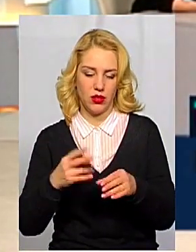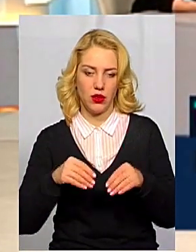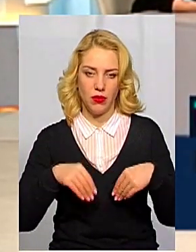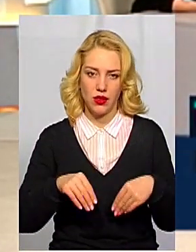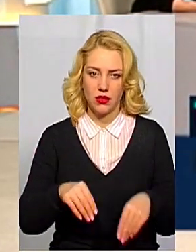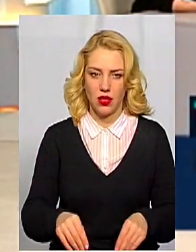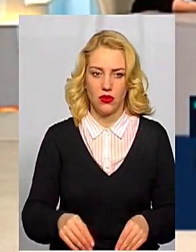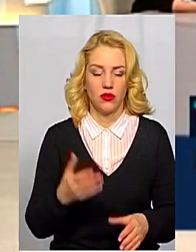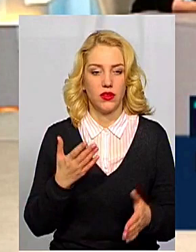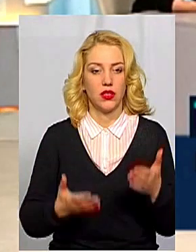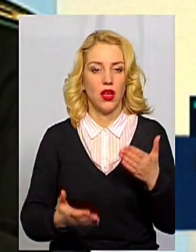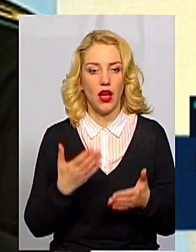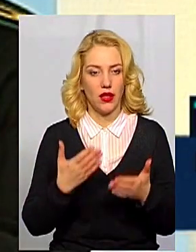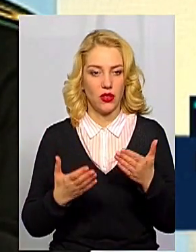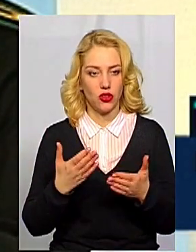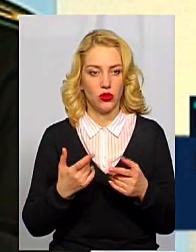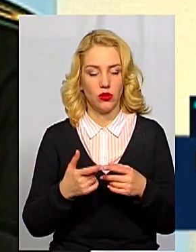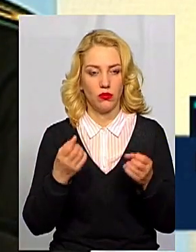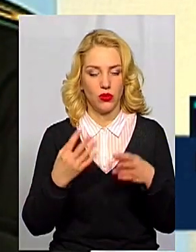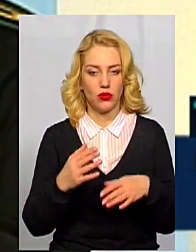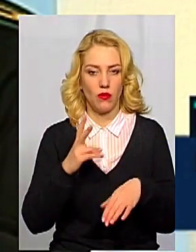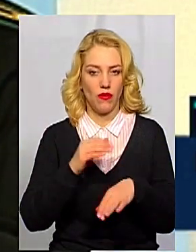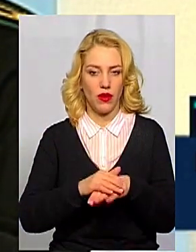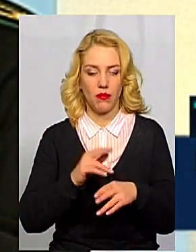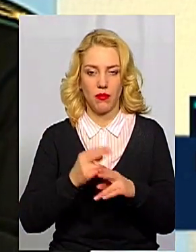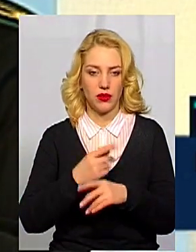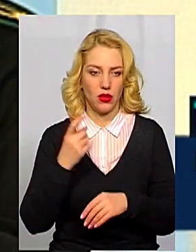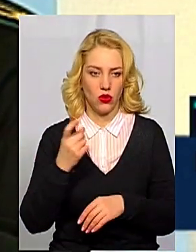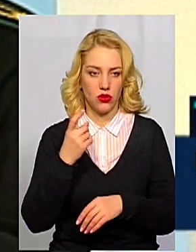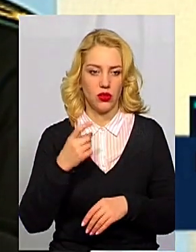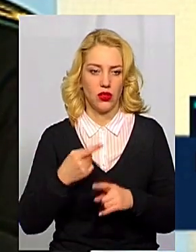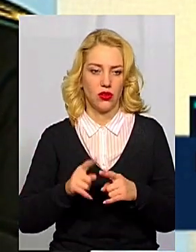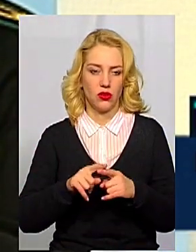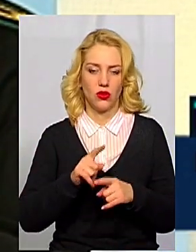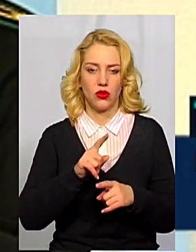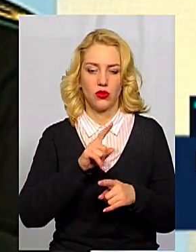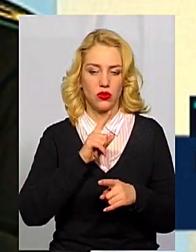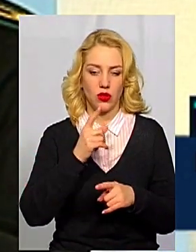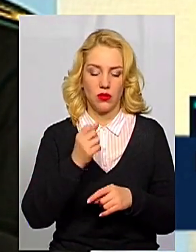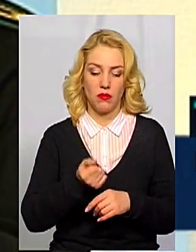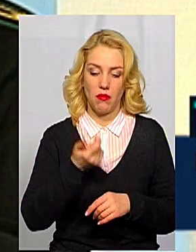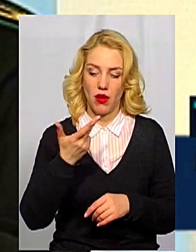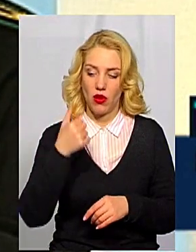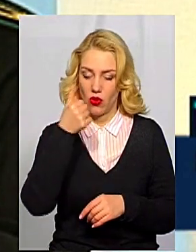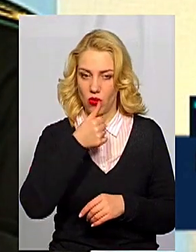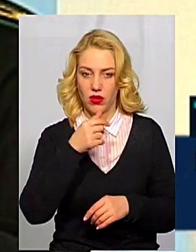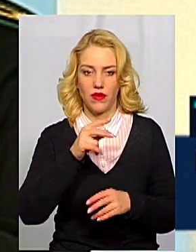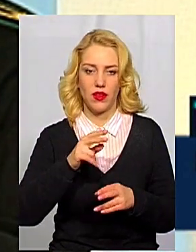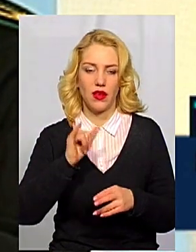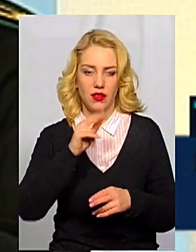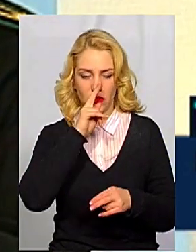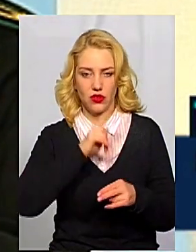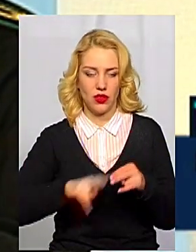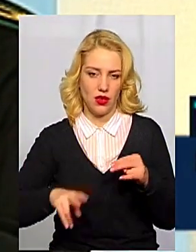А якщо він буде по факту безхозним, то його просто потім не буде. Пару років його не буде. Бо там